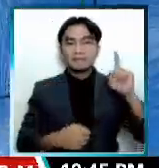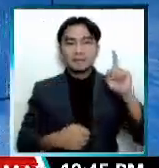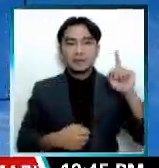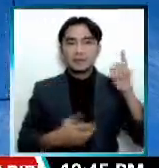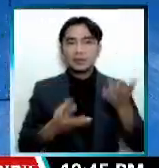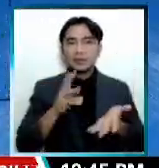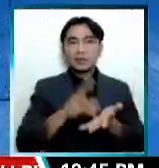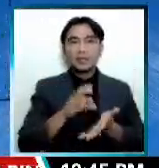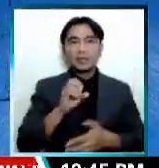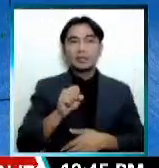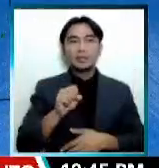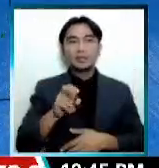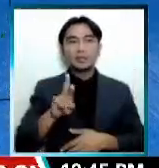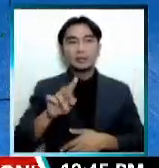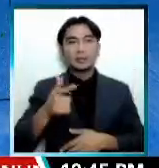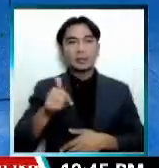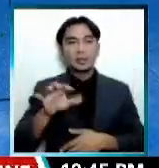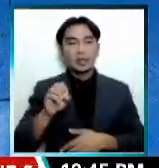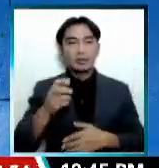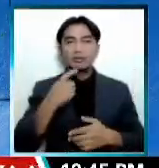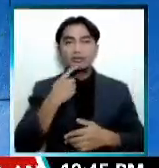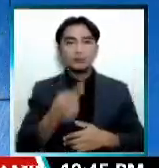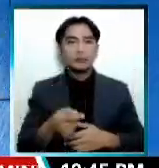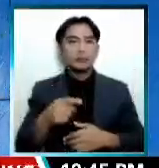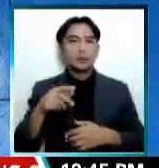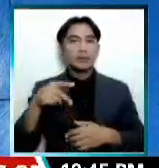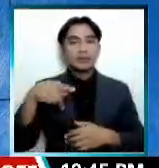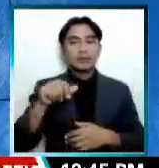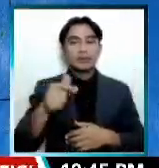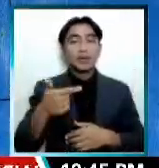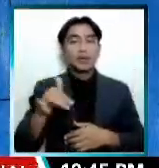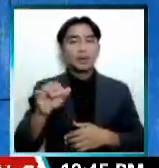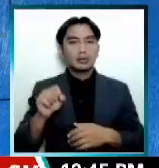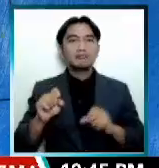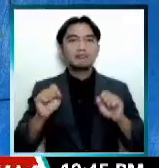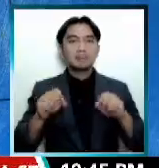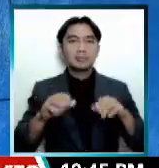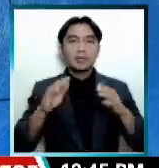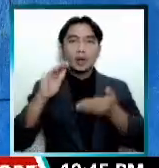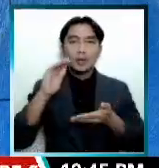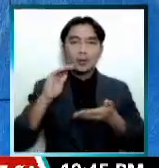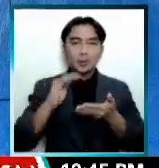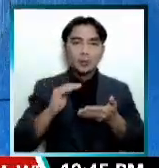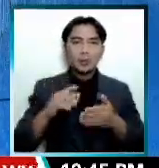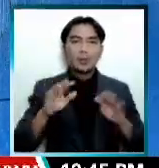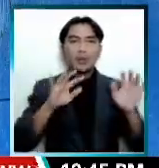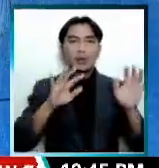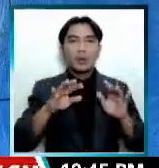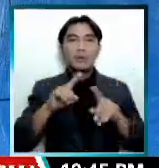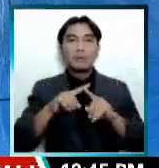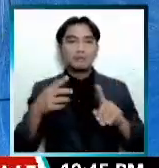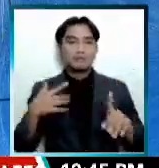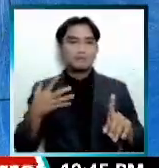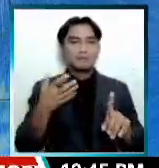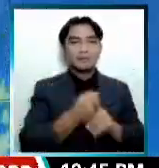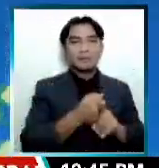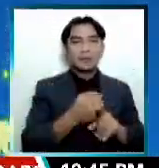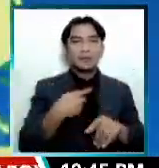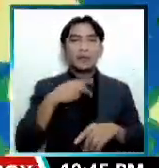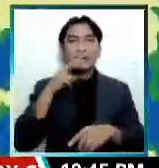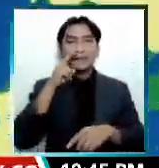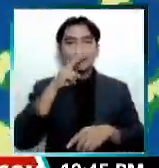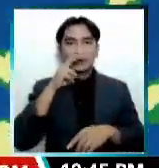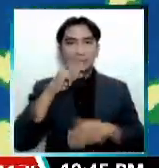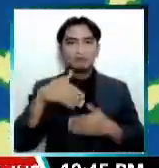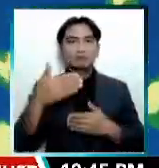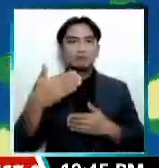Ayon sa PAGASA, mababa pa rin ang tsansa nitong maging bagyo, pero lalapit at tutumbukin ang Visayas sa mga susunod na araw.